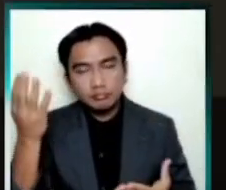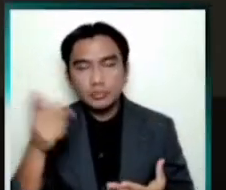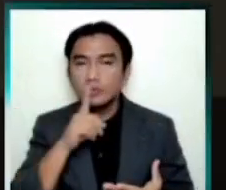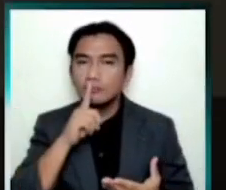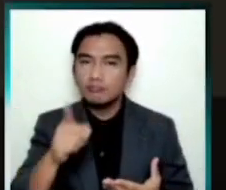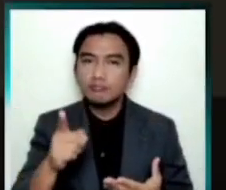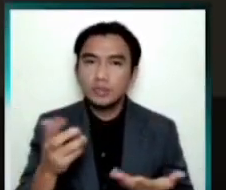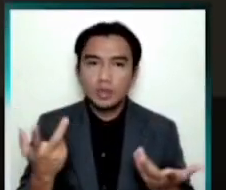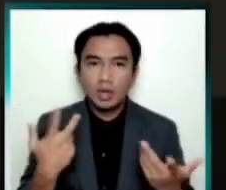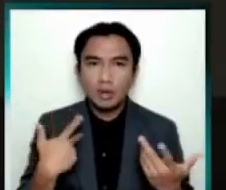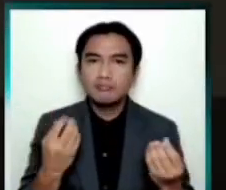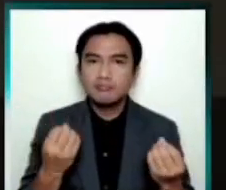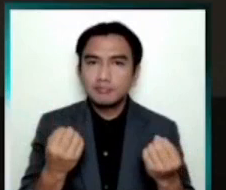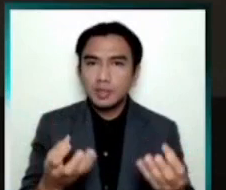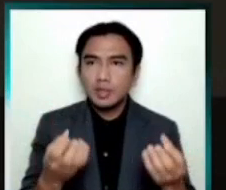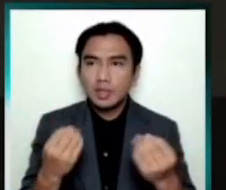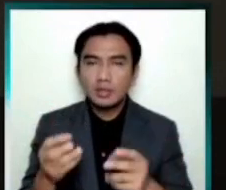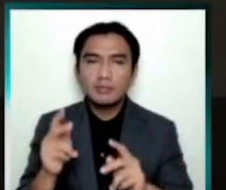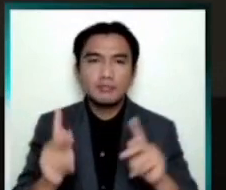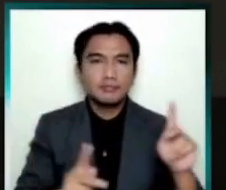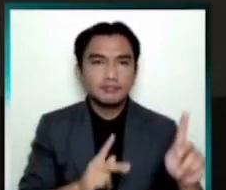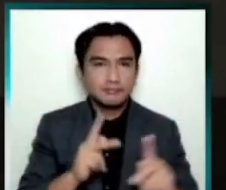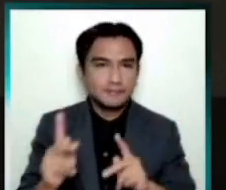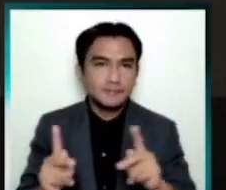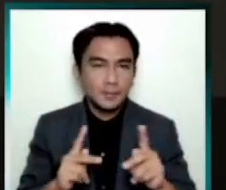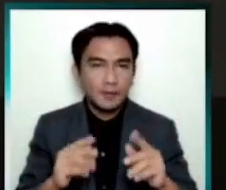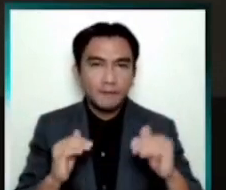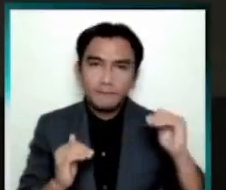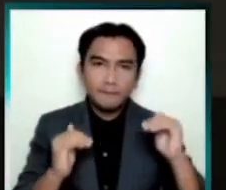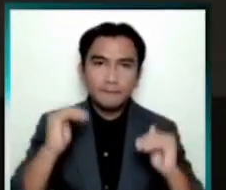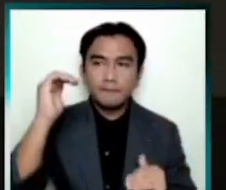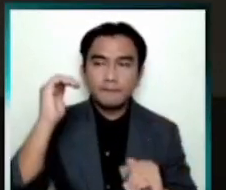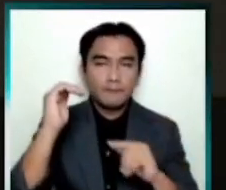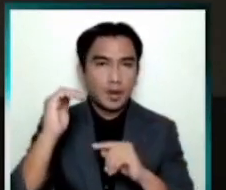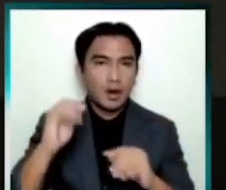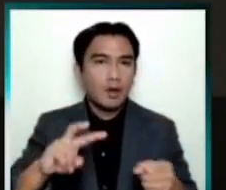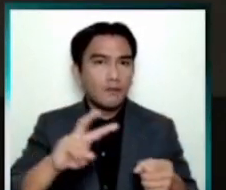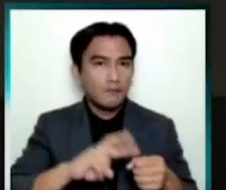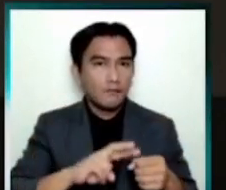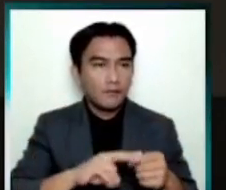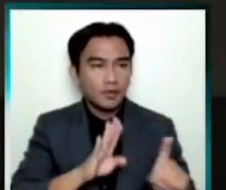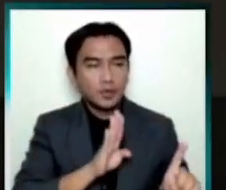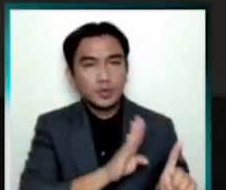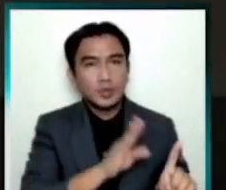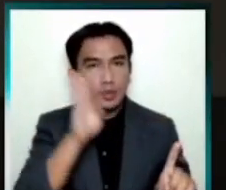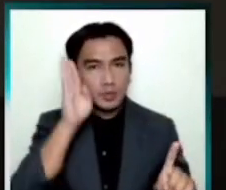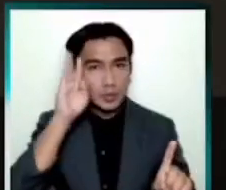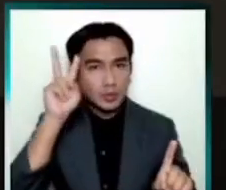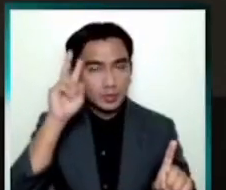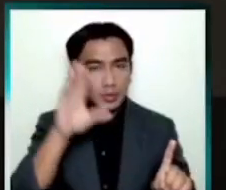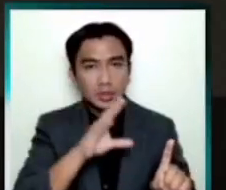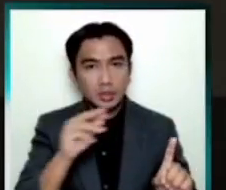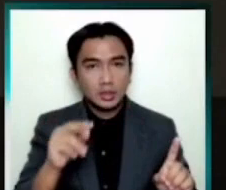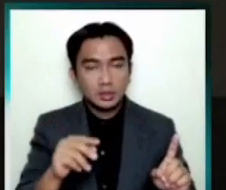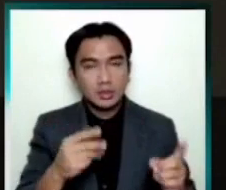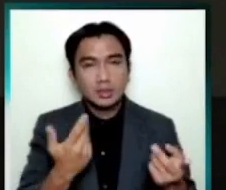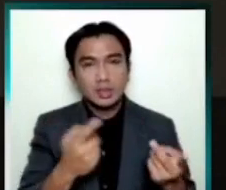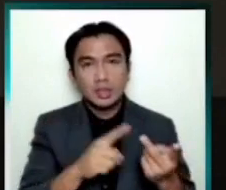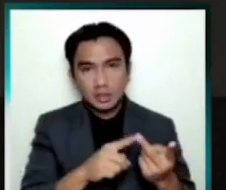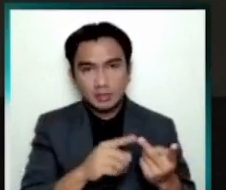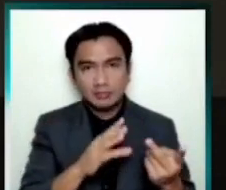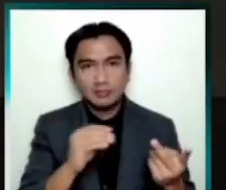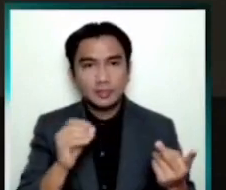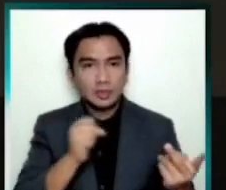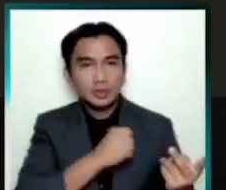majority has voted President-elect Bongbong Marcos and Vice President-elect Inday Sara Duterte into